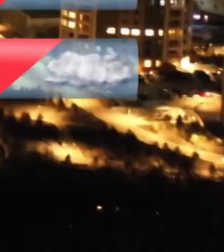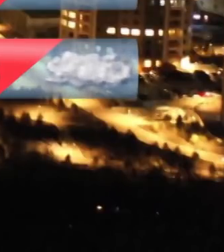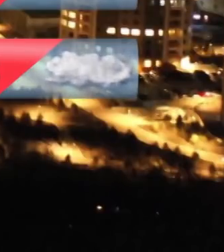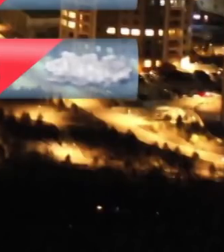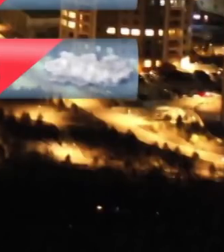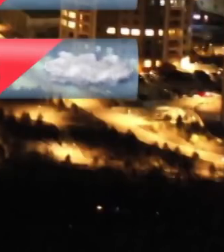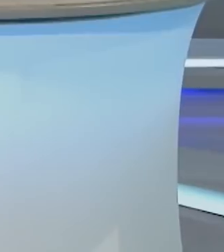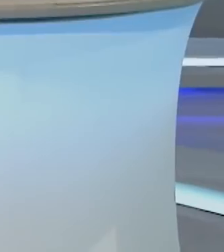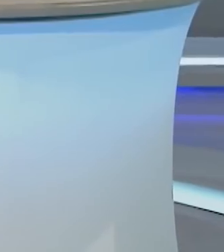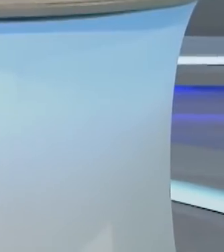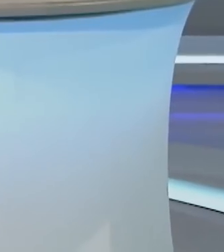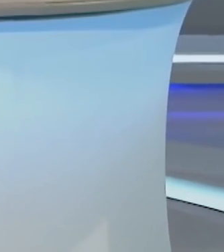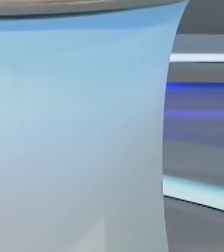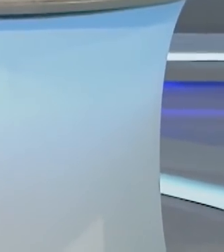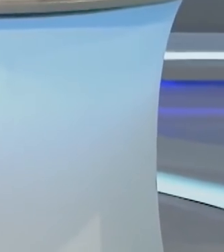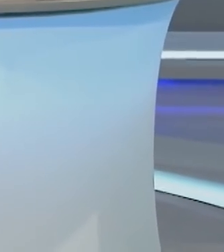танилцууллаа.